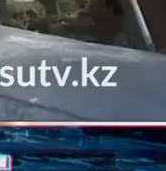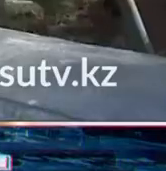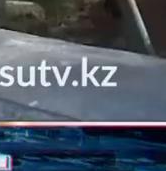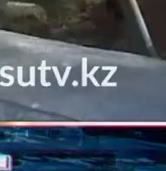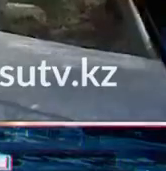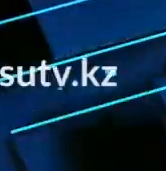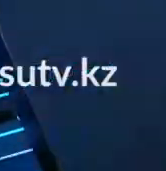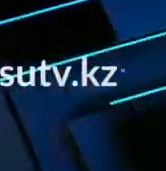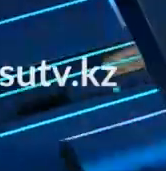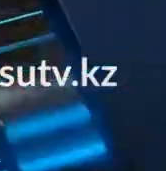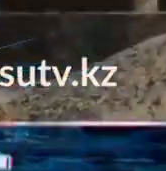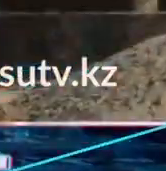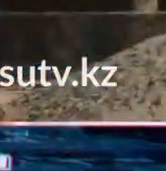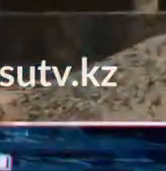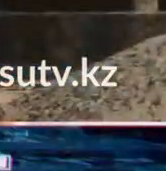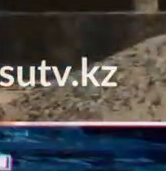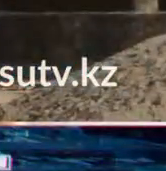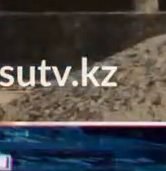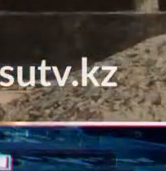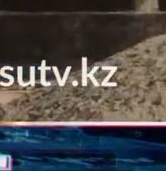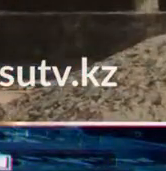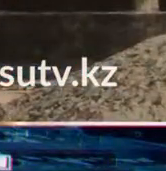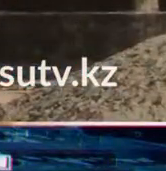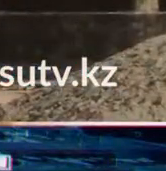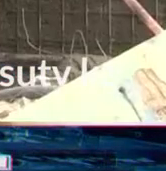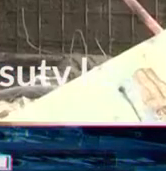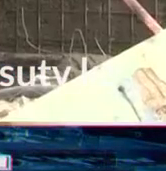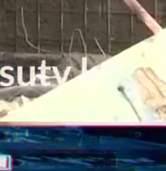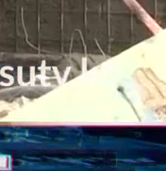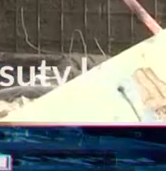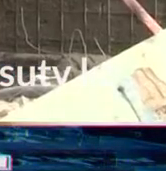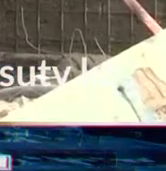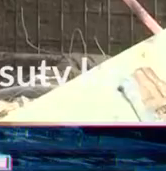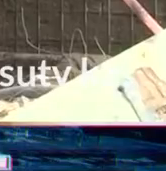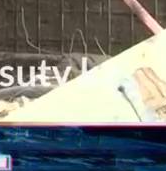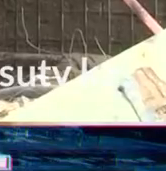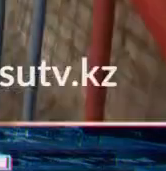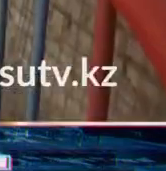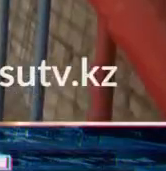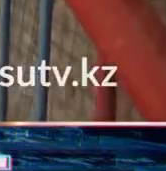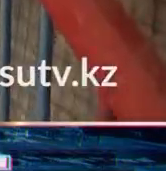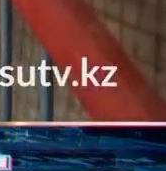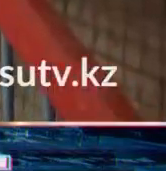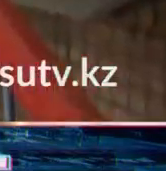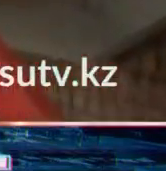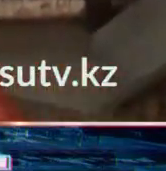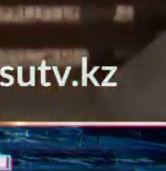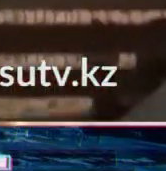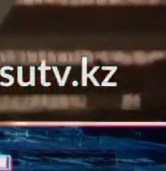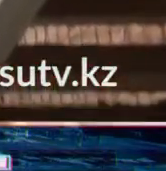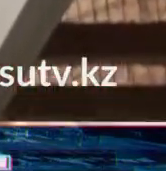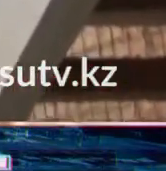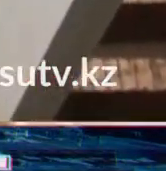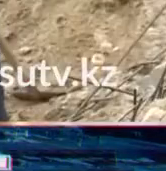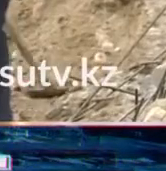регионы? Расскажем. Учат не в школе. 6 из 9 учебных заведений области до сих пор не готовы принять учеников. В